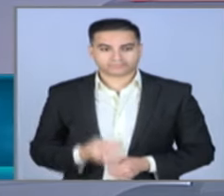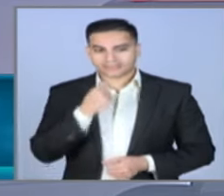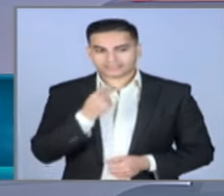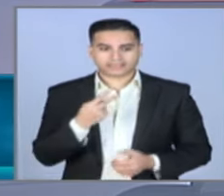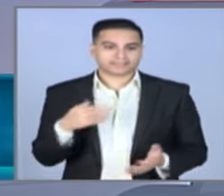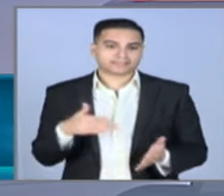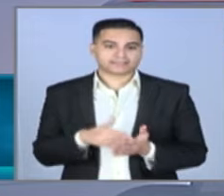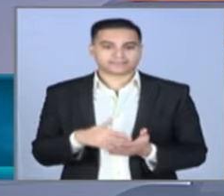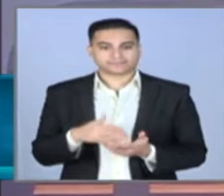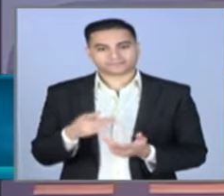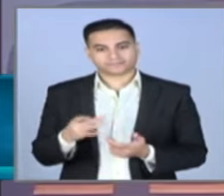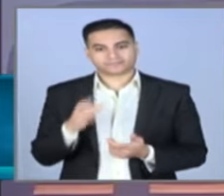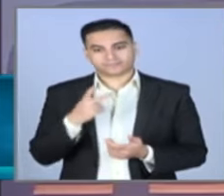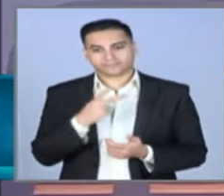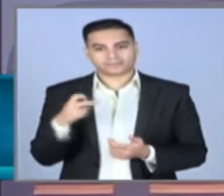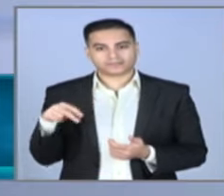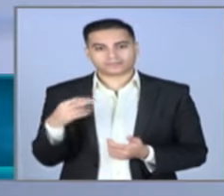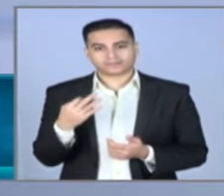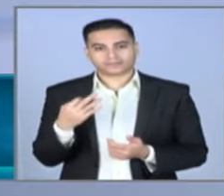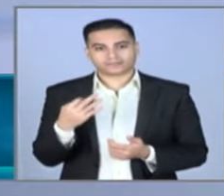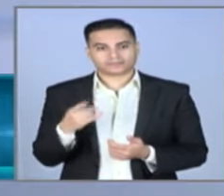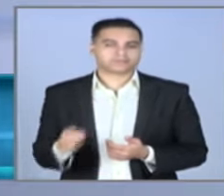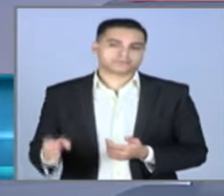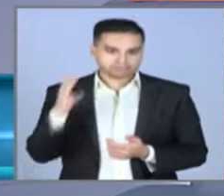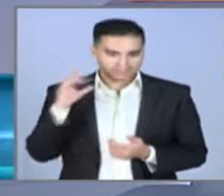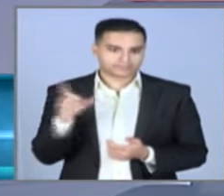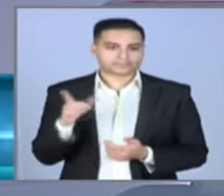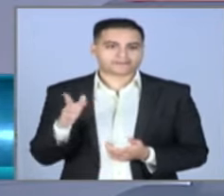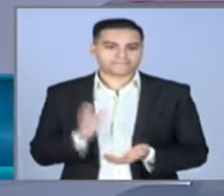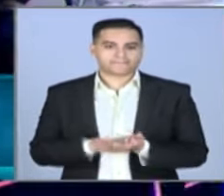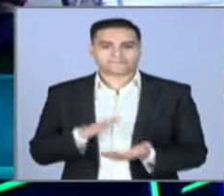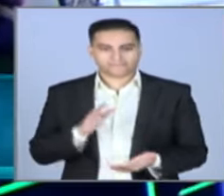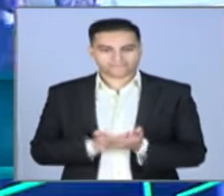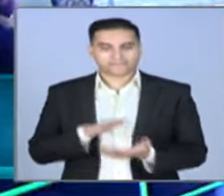ثانيتين. كرولوس اجابتك 238. إجابة صحيحة.